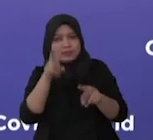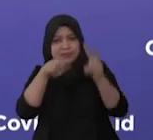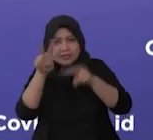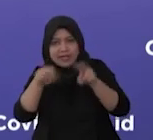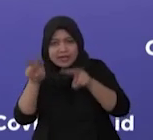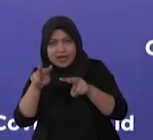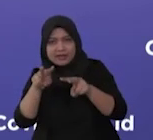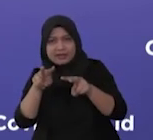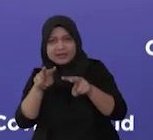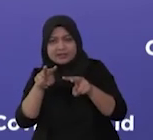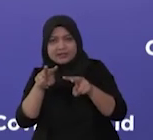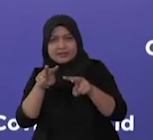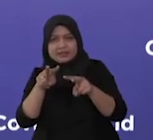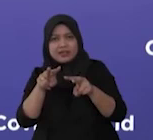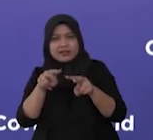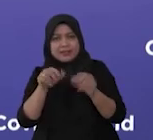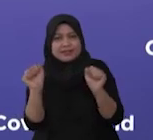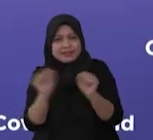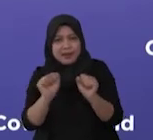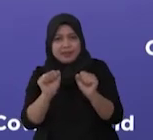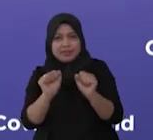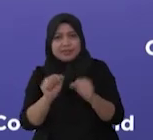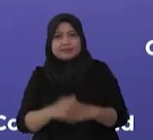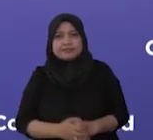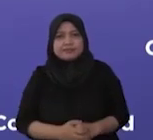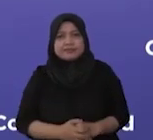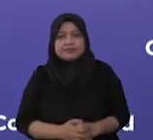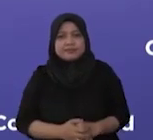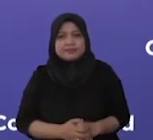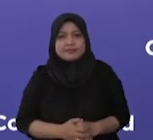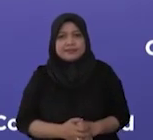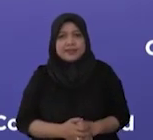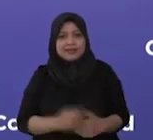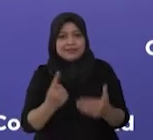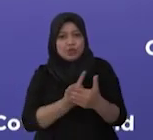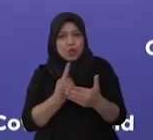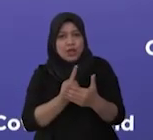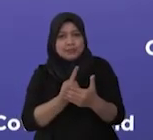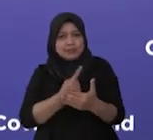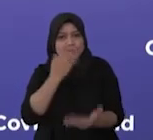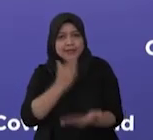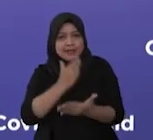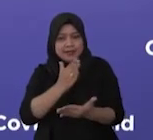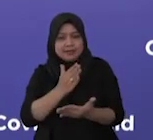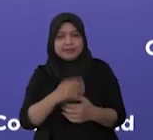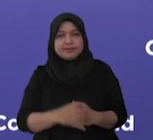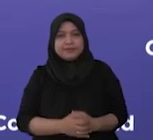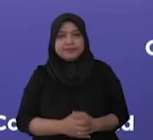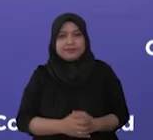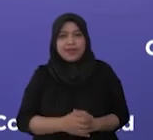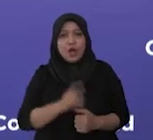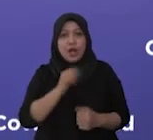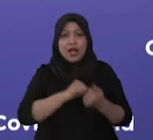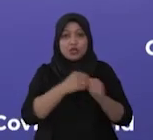atau pressing secara agresif serta dilakukan isolasi yang ketat dari kasus-kasus positif